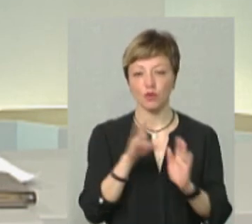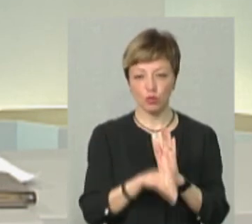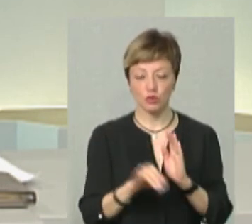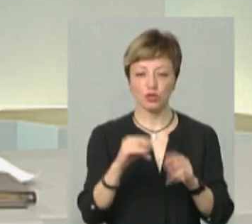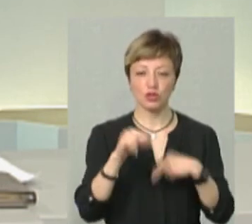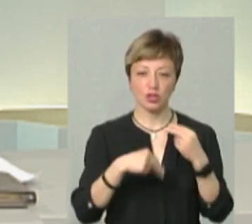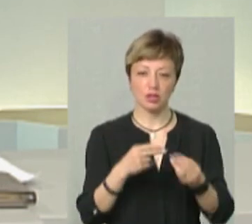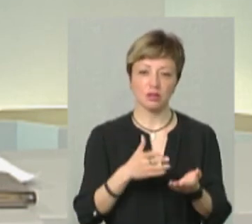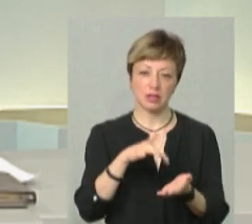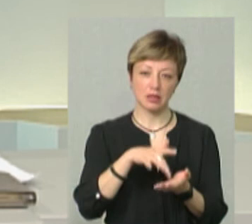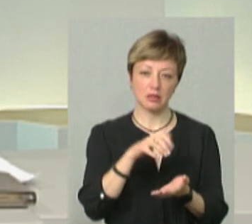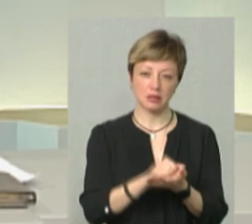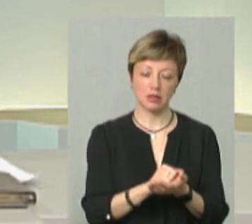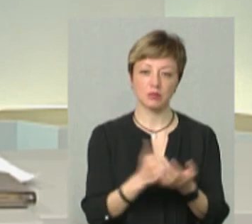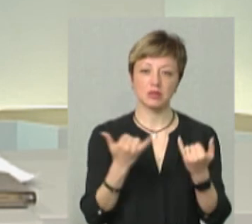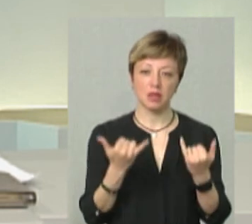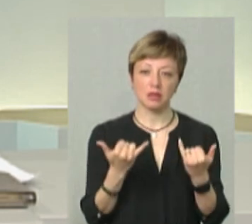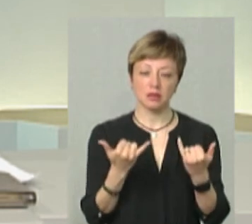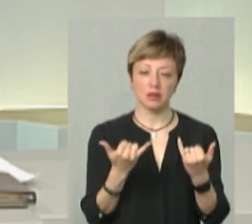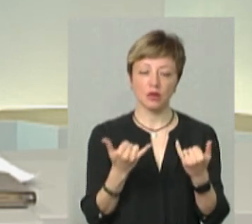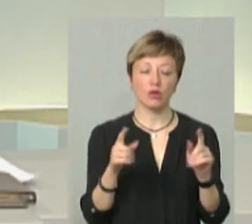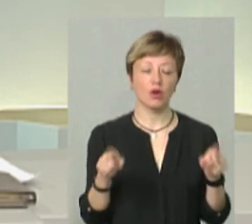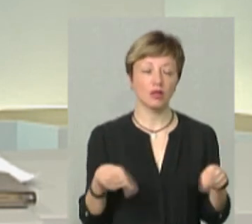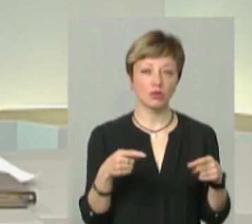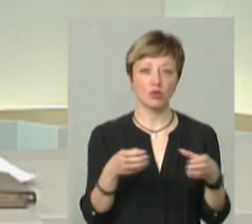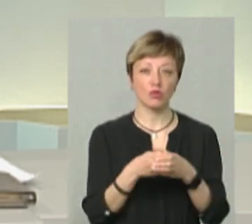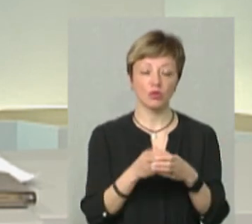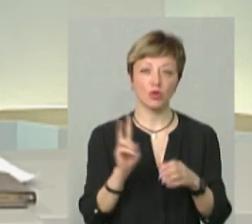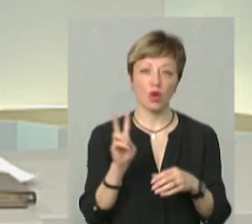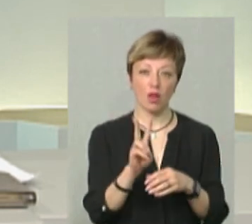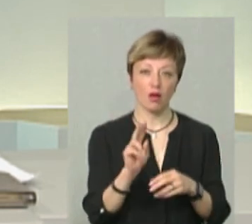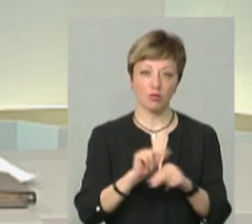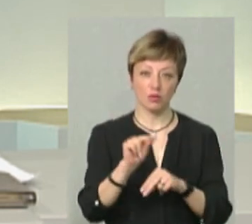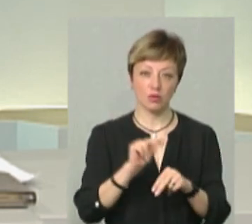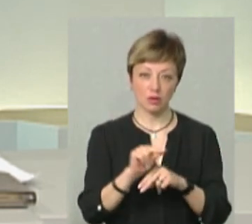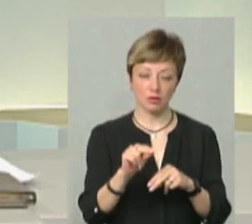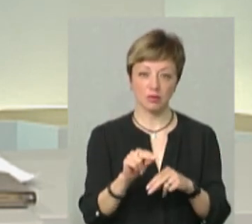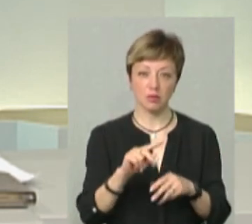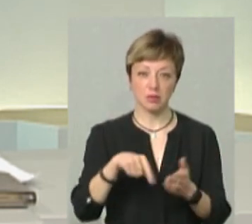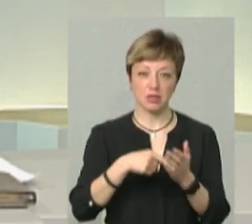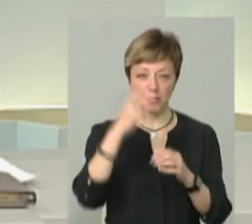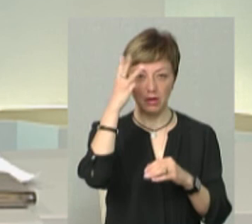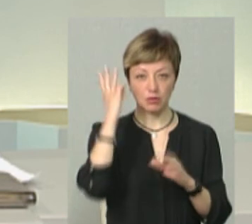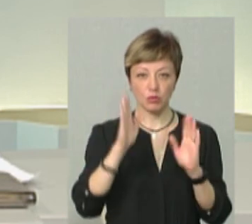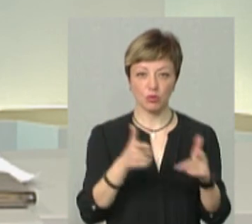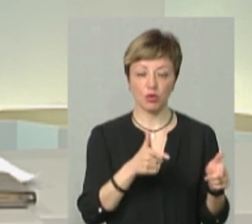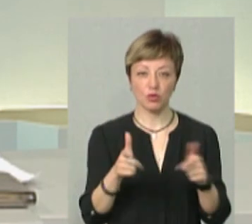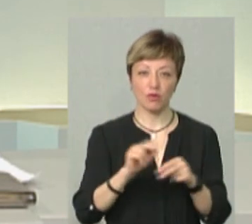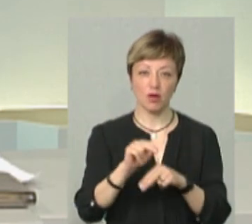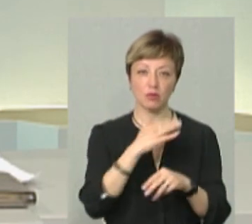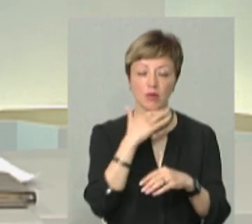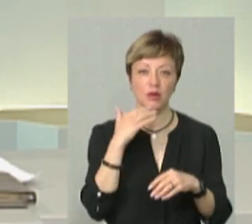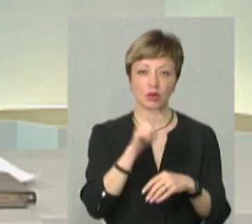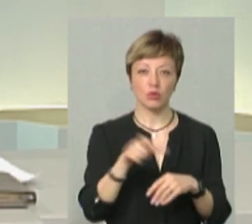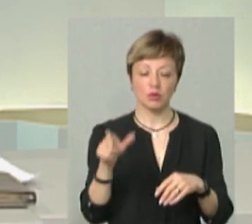числі і через службу зайнятості. Ми зараз от організовуємо групу тролейбусників для міста Хмельницького, будемо готувати, тому що